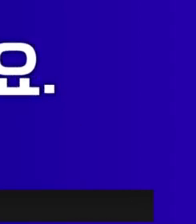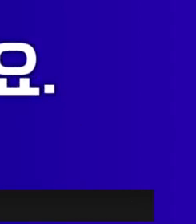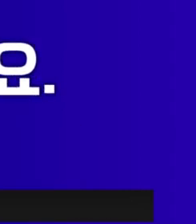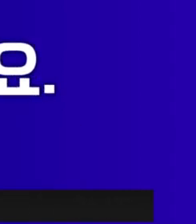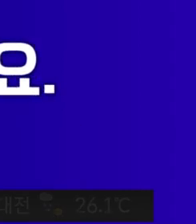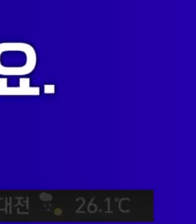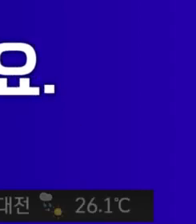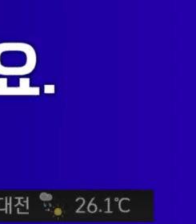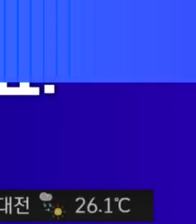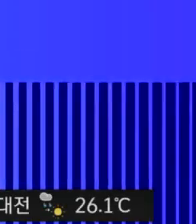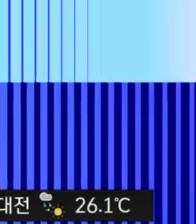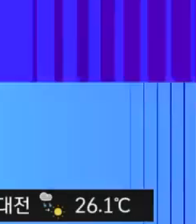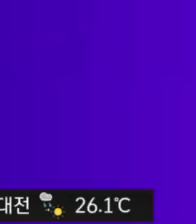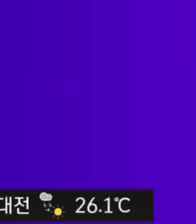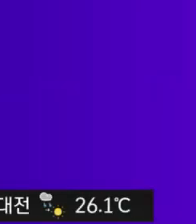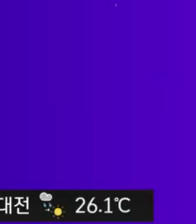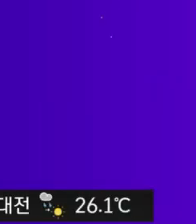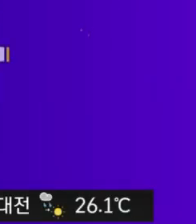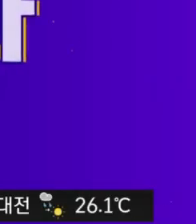모음을 하셨거든요